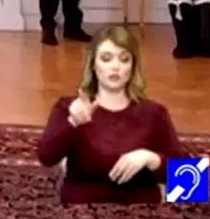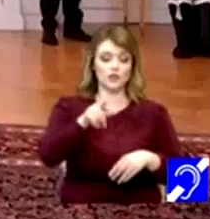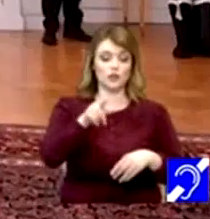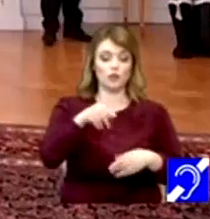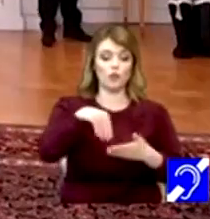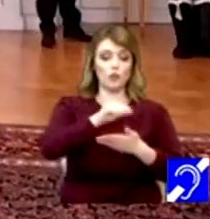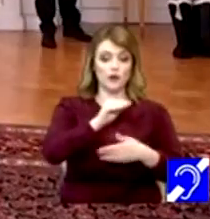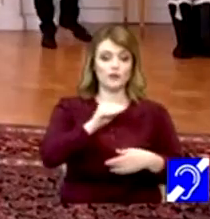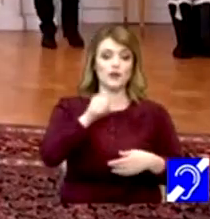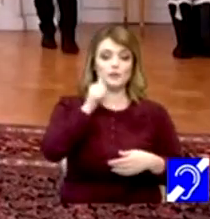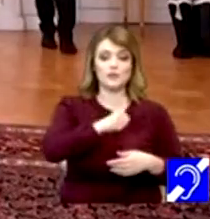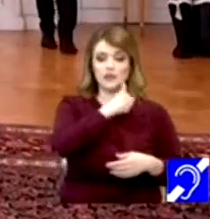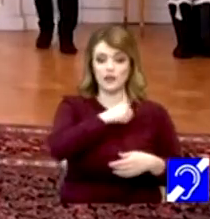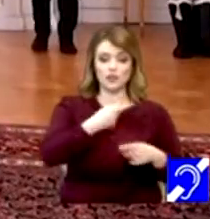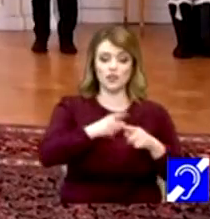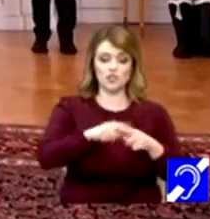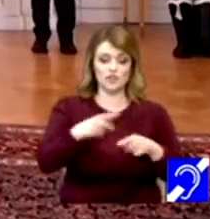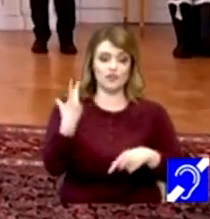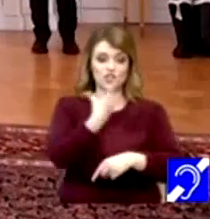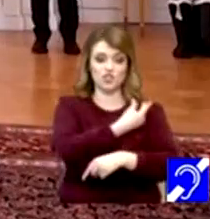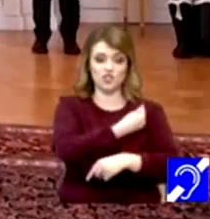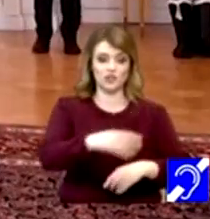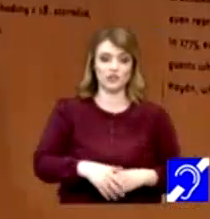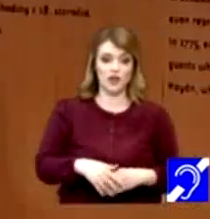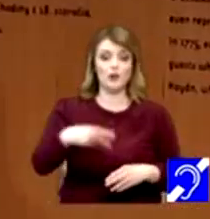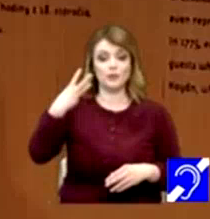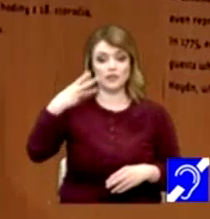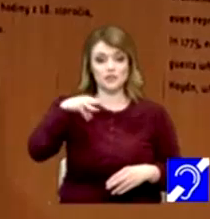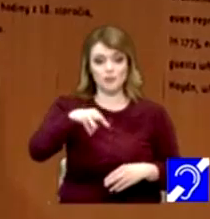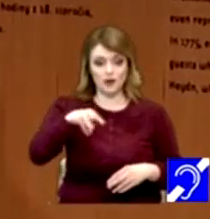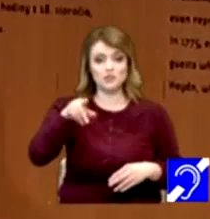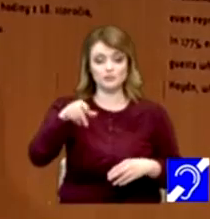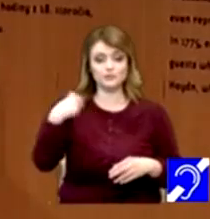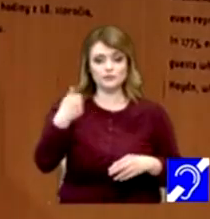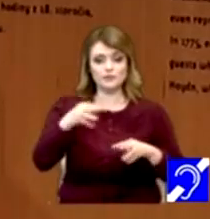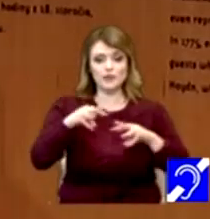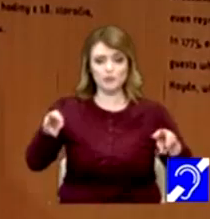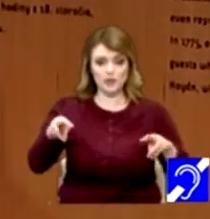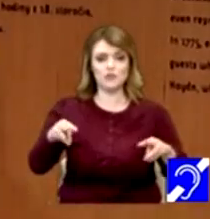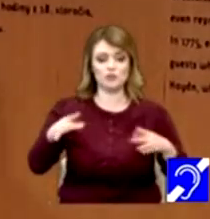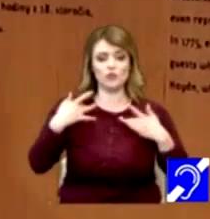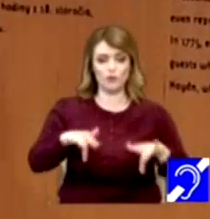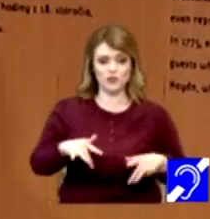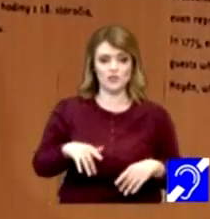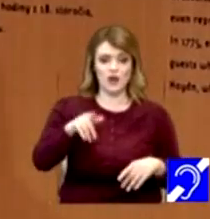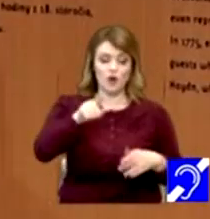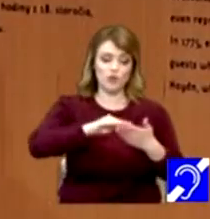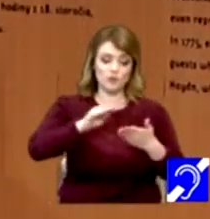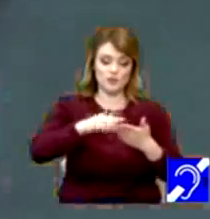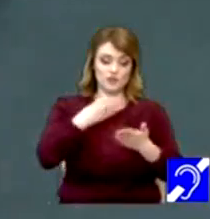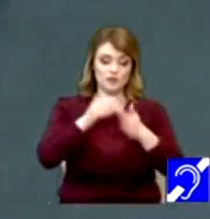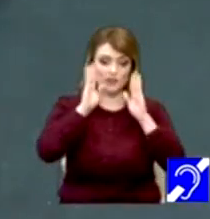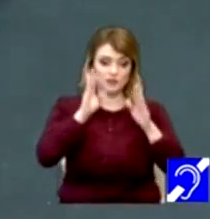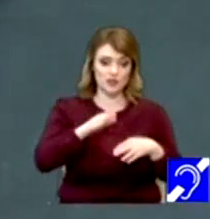2 milioane de vaccinuri Sputnik V. Pe 30 martie, Matovici a demisionat. Felicitări idioților, a scris Matovici într-un mesaj pe Facebook